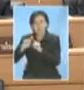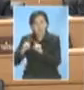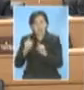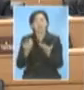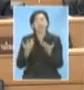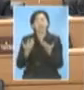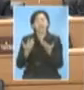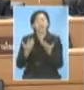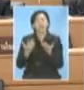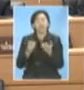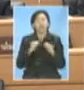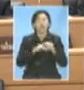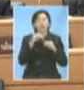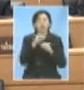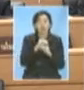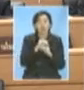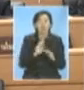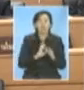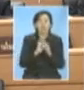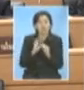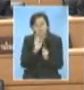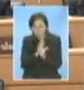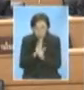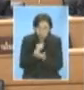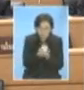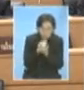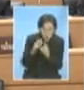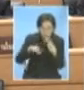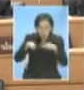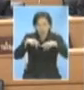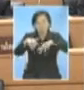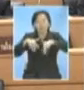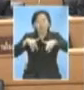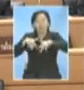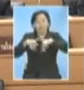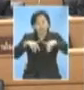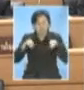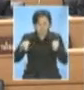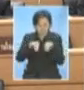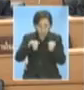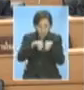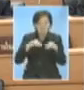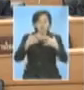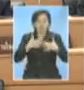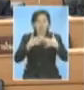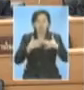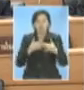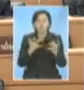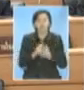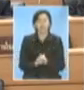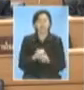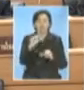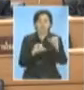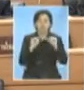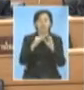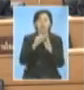การที่เกี่ยวข้องต่อเนื่องเข้าไปเยียวยาเข้าไปดูแลพี่น้องประชาชนที่อยู่ใกล้โรงงานอุตสาหกรรมโดยเฉพาะสารพิษ